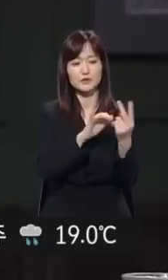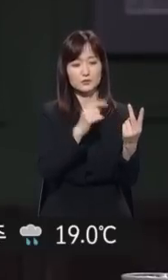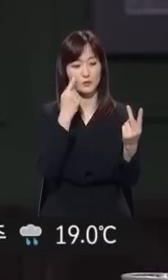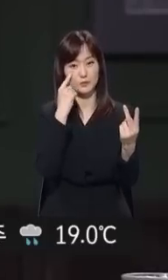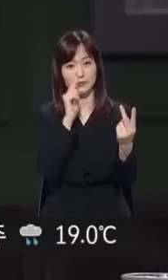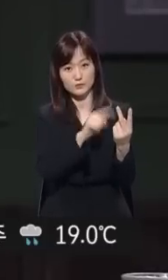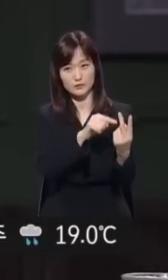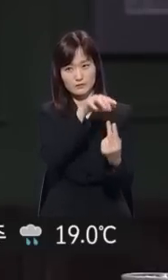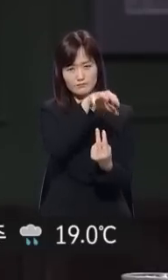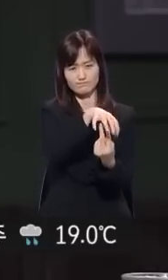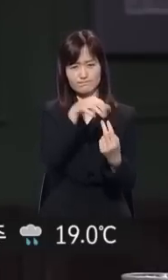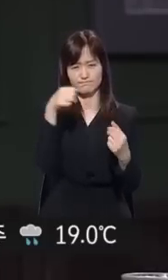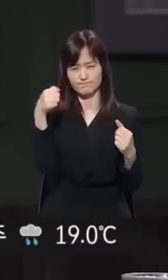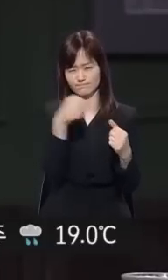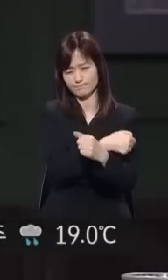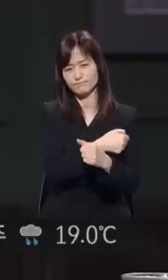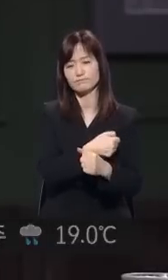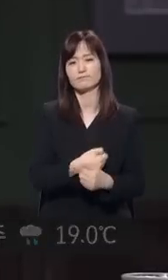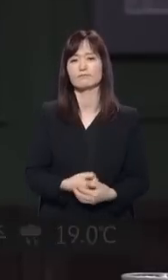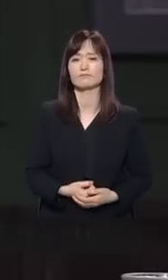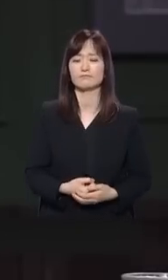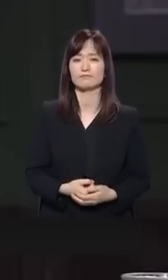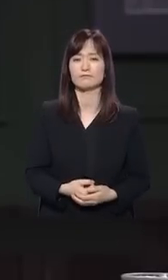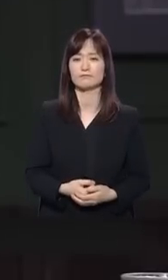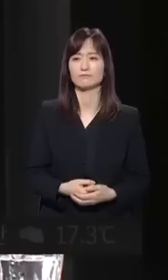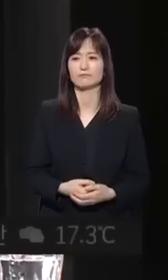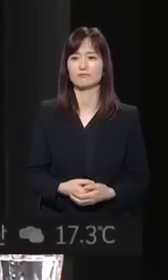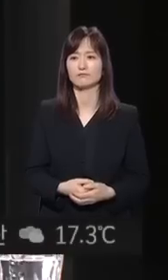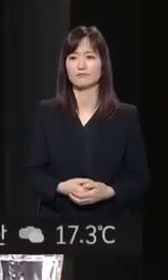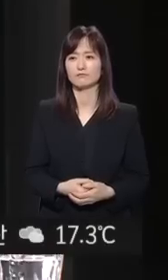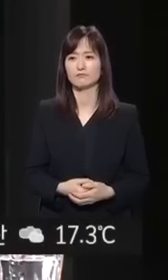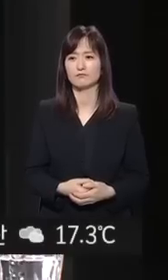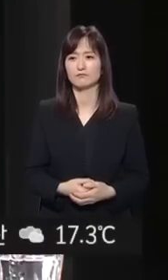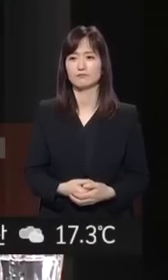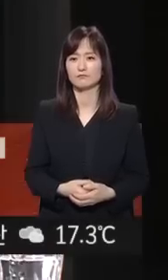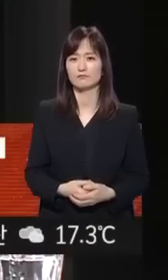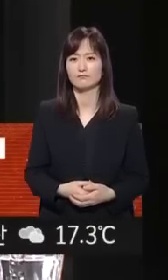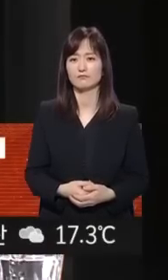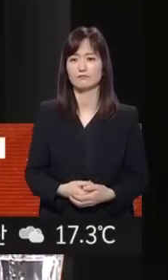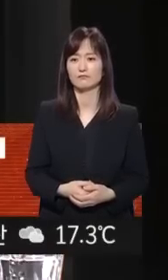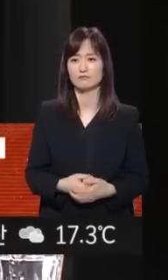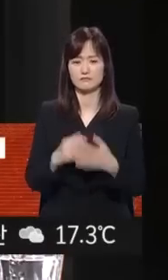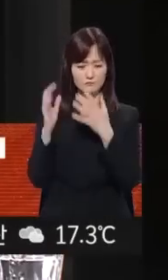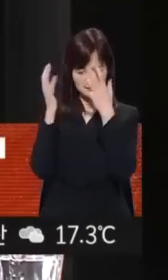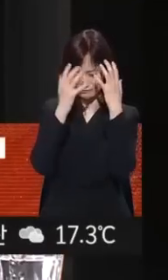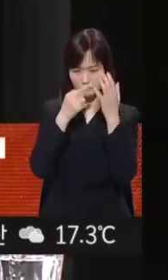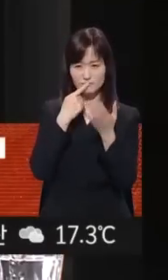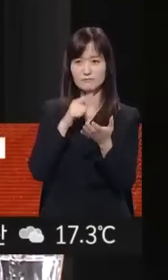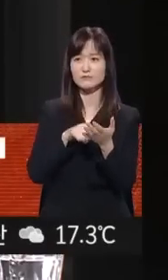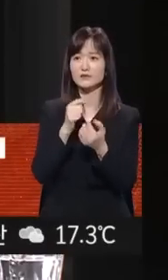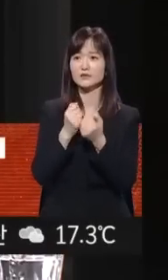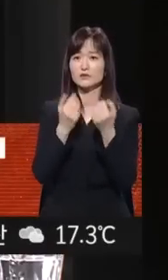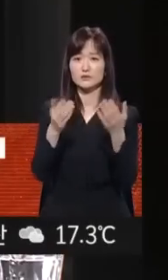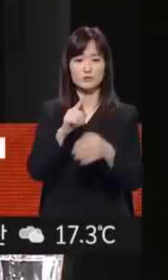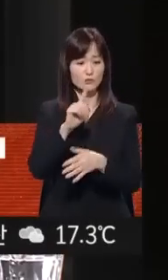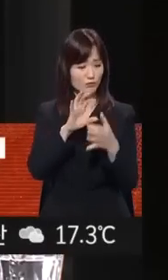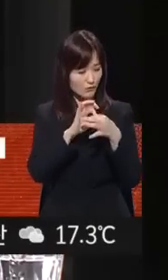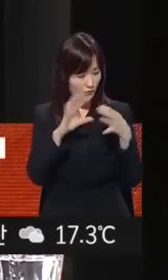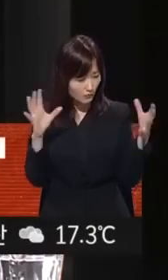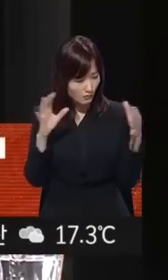발견하고 감금 폭행을 한 겁니다 자 이거 좀 복잡한데 그냥 쉽게 말하면 아무 상관도 없는